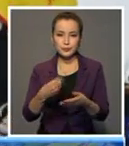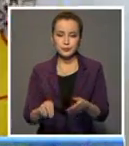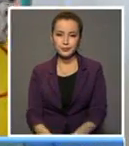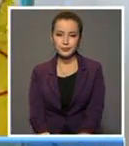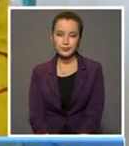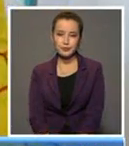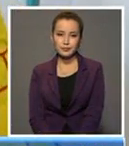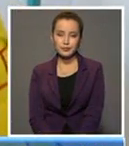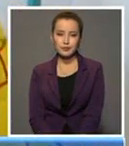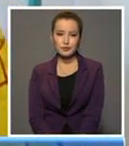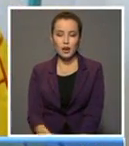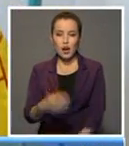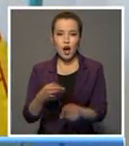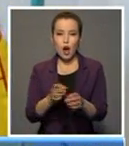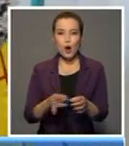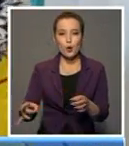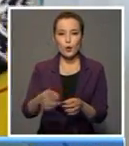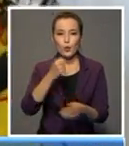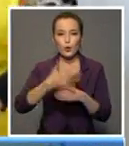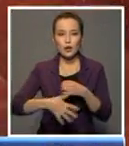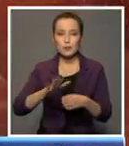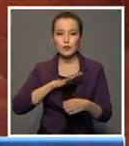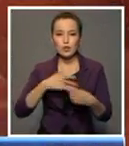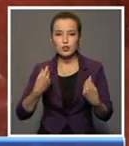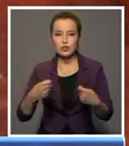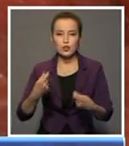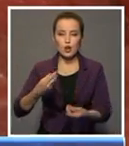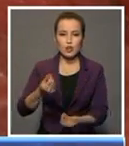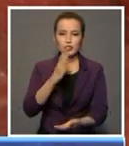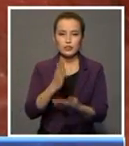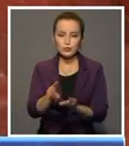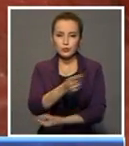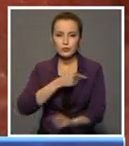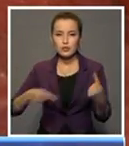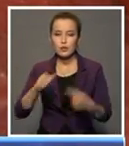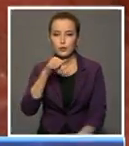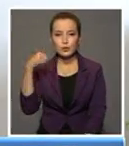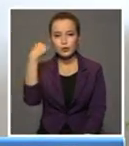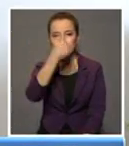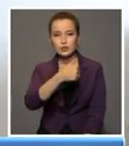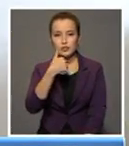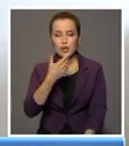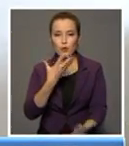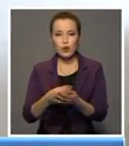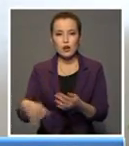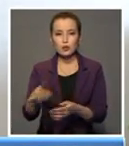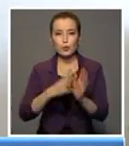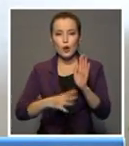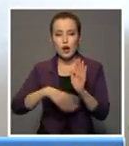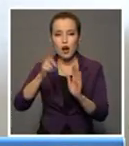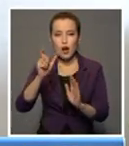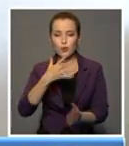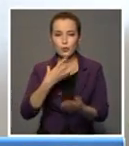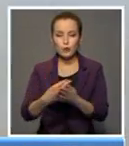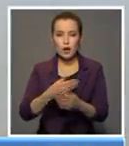Қанша кило керек? 5 кило. Аудан орталығындағы шағын дүкенде шаруаның саудасы қызып тұр. Дәл осылай былтырғы жылы ауданда 90 азамат несие алып өз кәсібін бастаған.